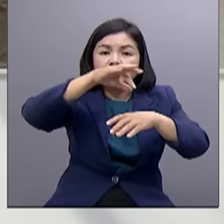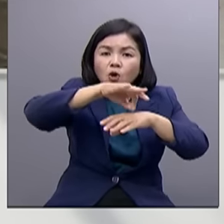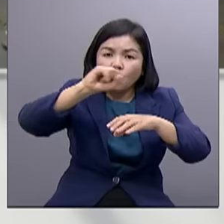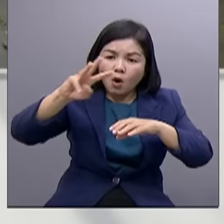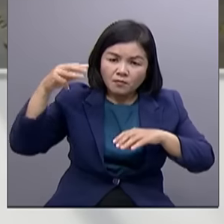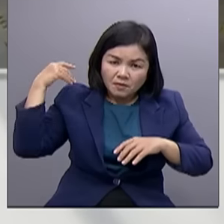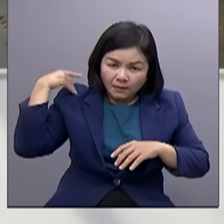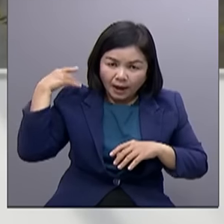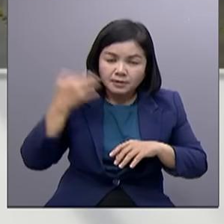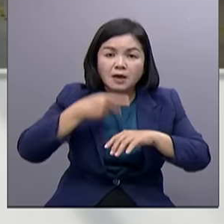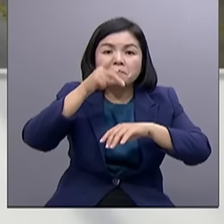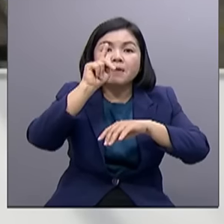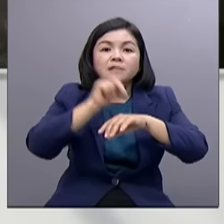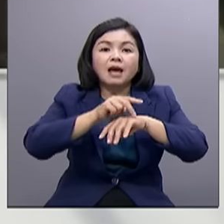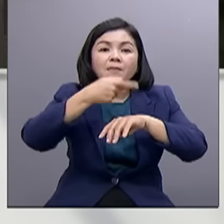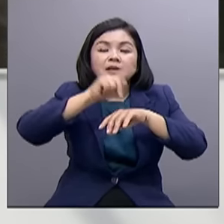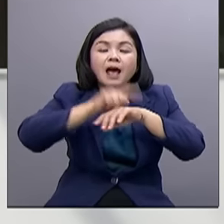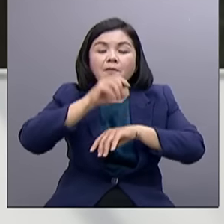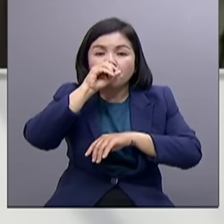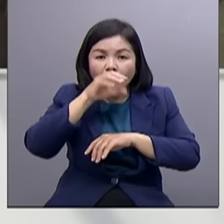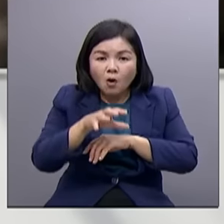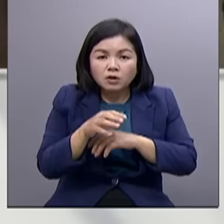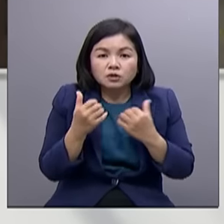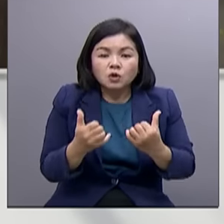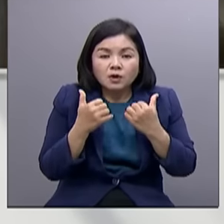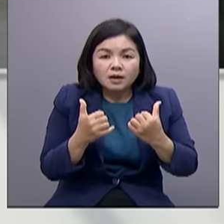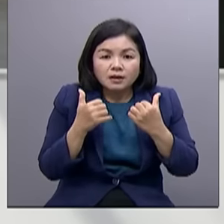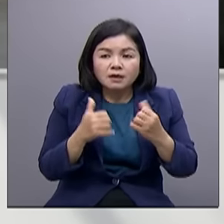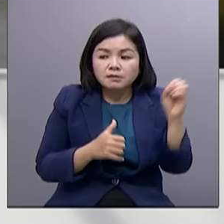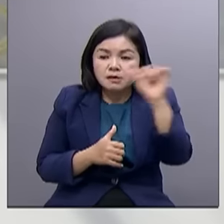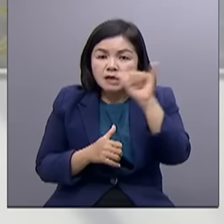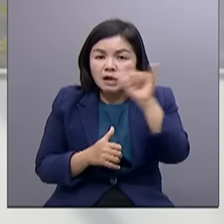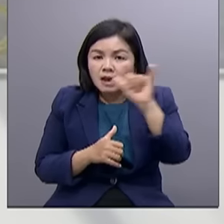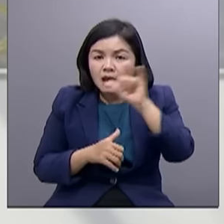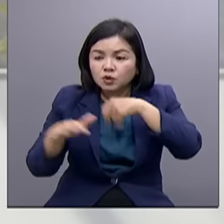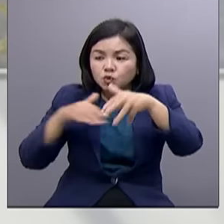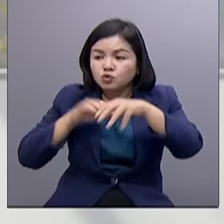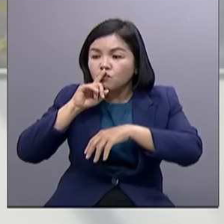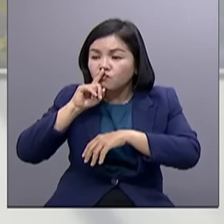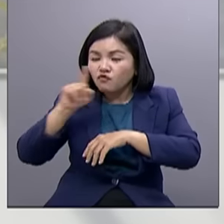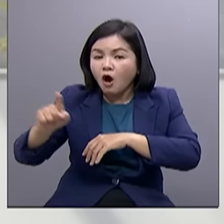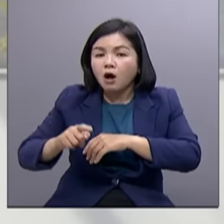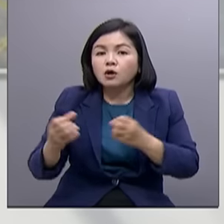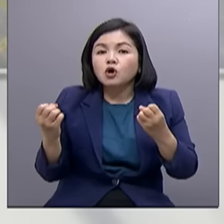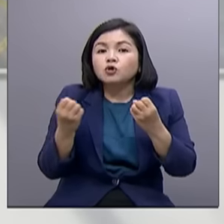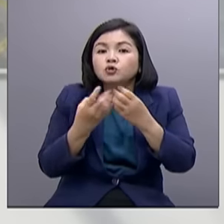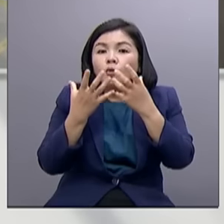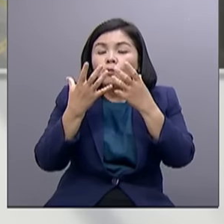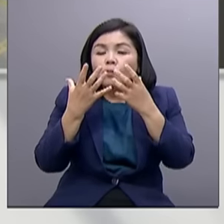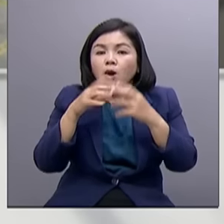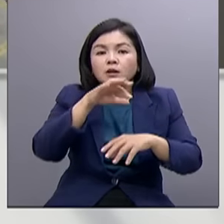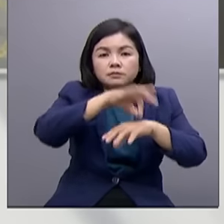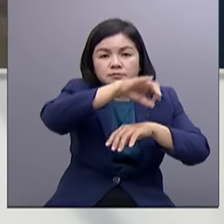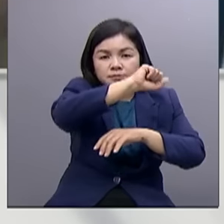ทางประธานวันมูฮัมหมัดนมทก็บอกนะคะว่าจนถึงตอนนี้เนี่ยยังไม่มีข้อร้องเรียนเรื่องสวเข้าไปเกี่ยวข้องกับการเลือกตั้งเอเรื่อง